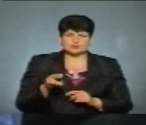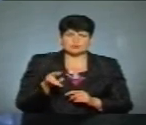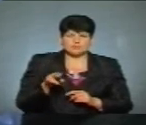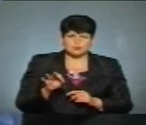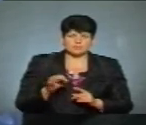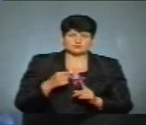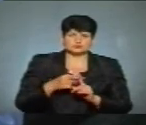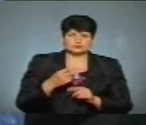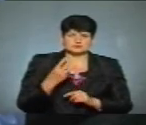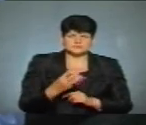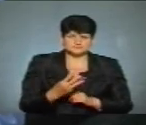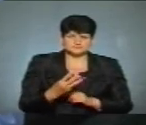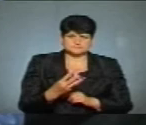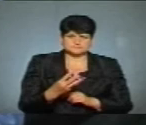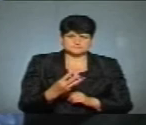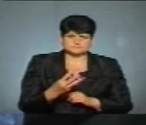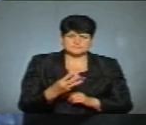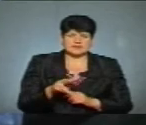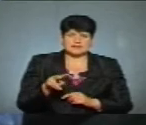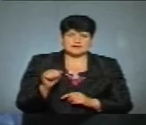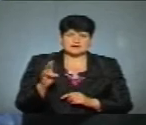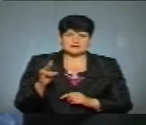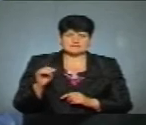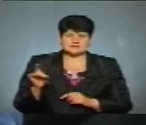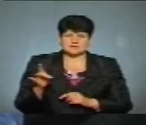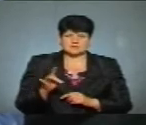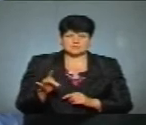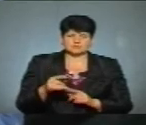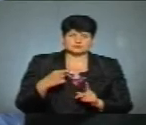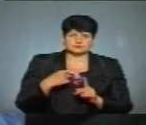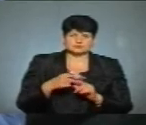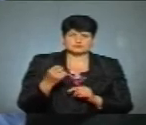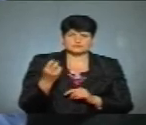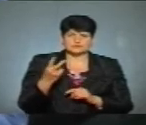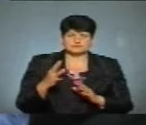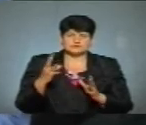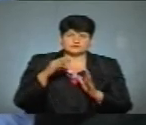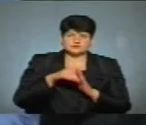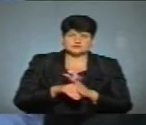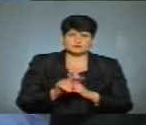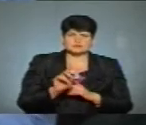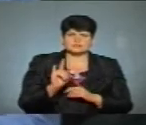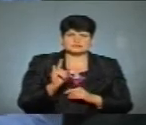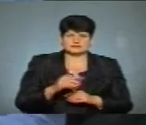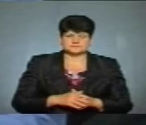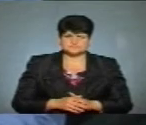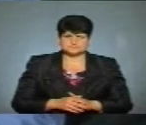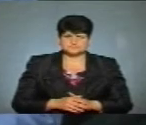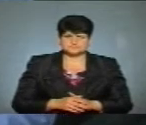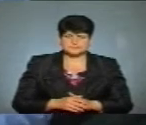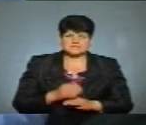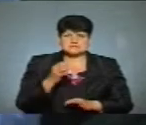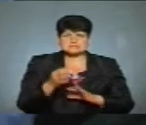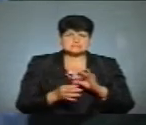3 випадки, і Лановецький район – 12 випадків, в тому числі одна дитина. За добу,